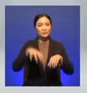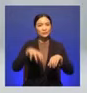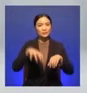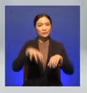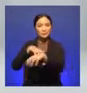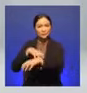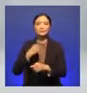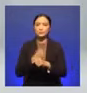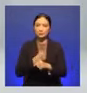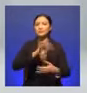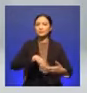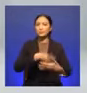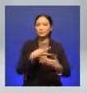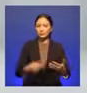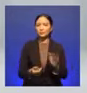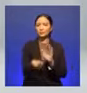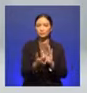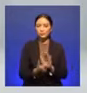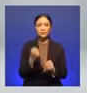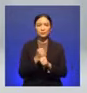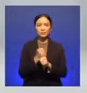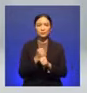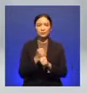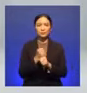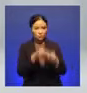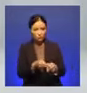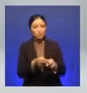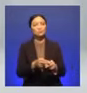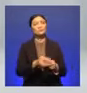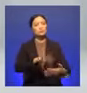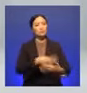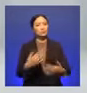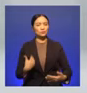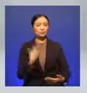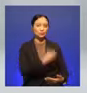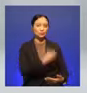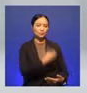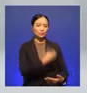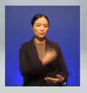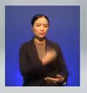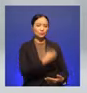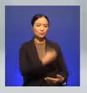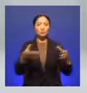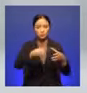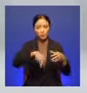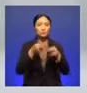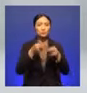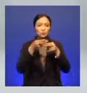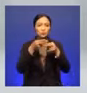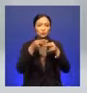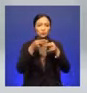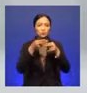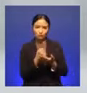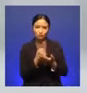แล้วก็ยังมีแผนที่แยกออกมาทำงานเรื่องนี้โดยเฉพาะด้วยก็คือแผนสุขภาวะประชากรกลุ่มเฉพาะนะคะโดย